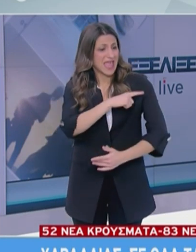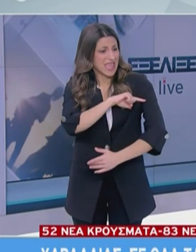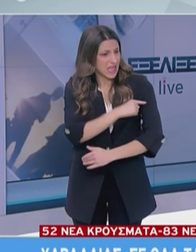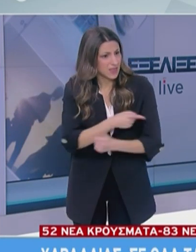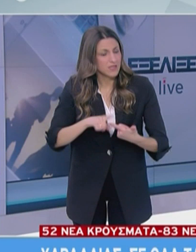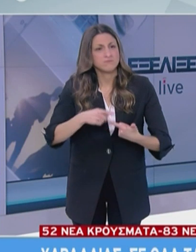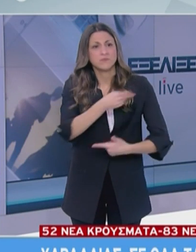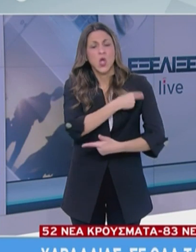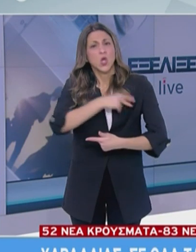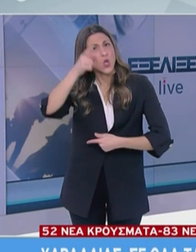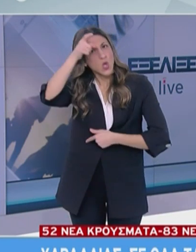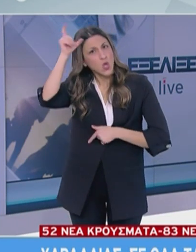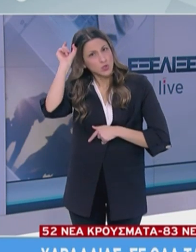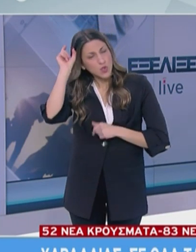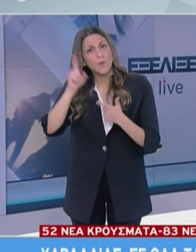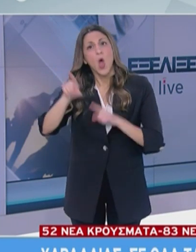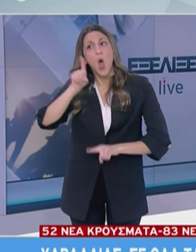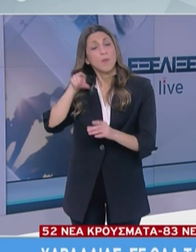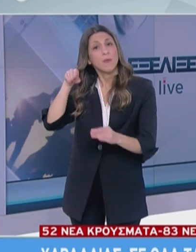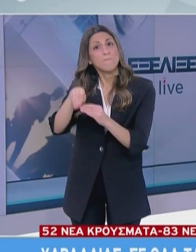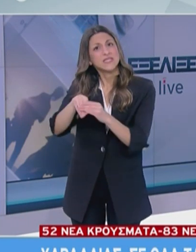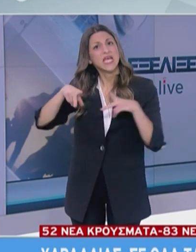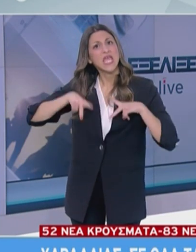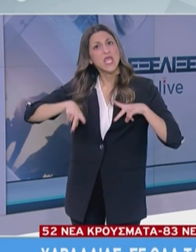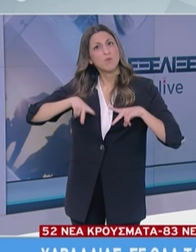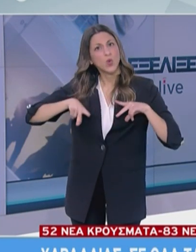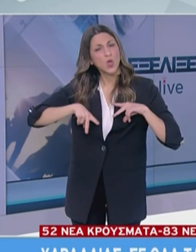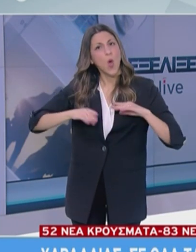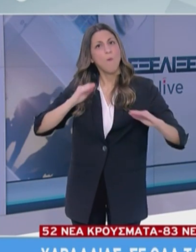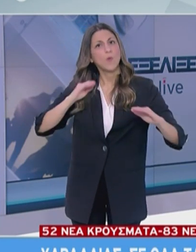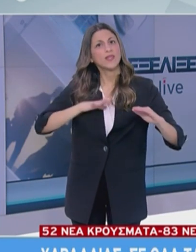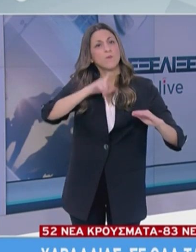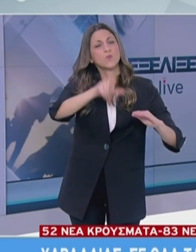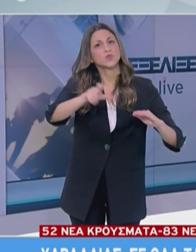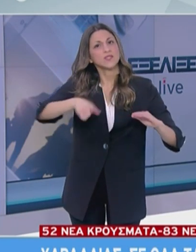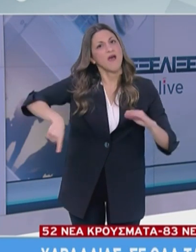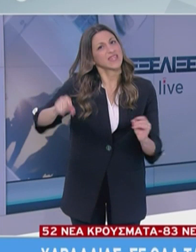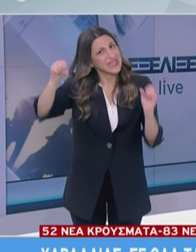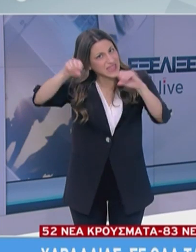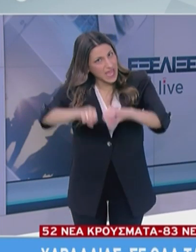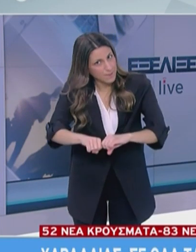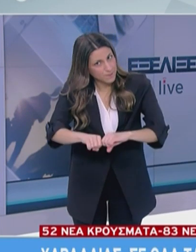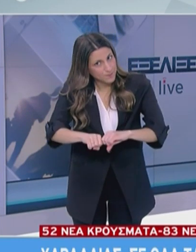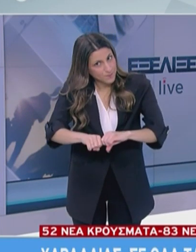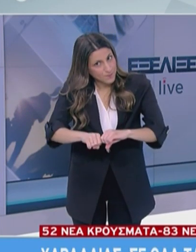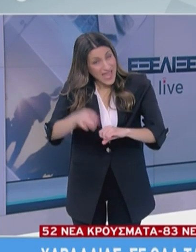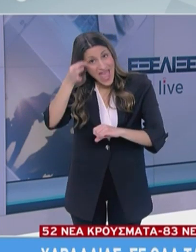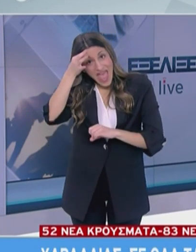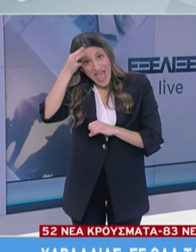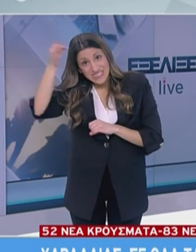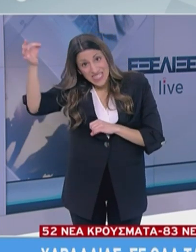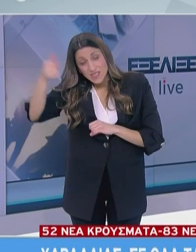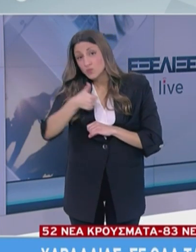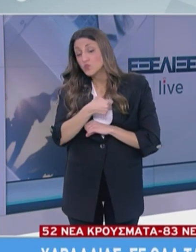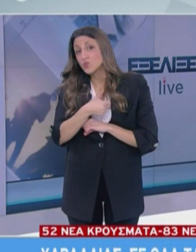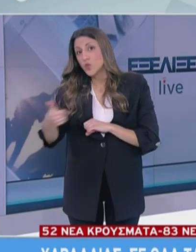το προσωπικό της Γενικής Γραμματείας Πολιτικής Προστασίας και το τεχνικό προσωπικό κρισίμων υποδομών του κράτους. Η εξαίρεση ισχύει